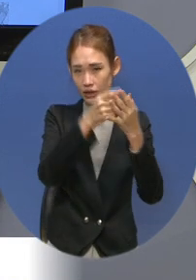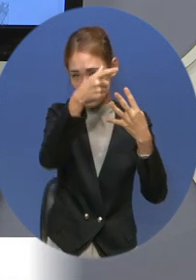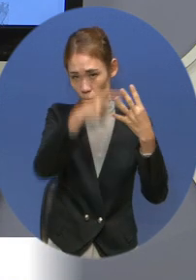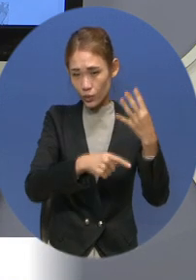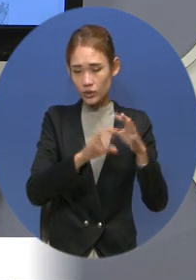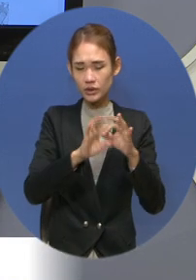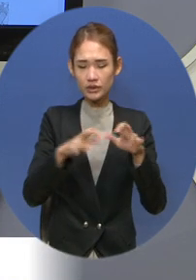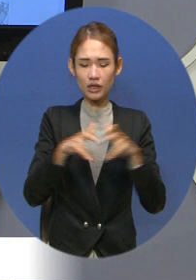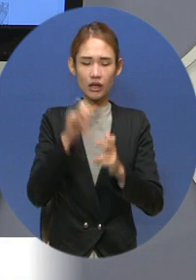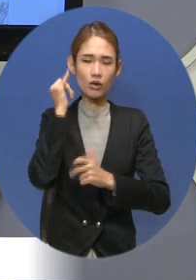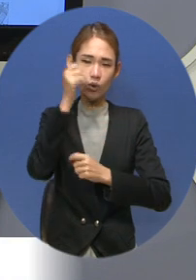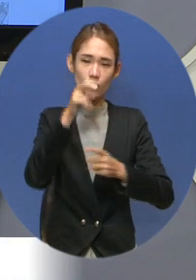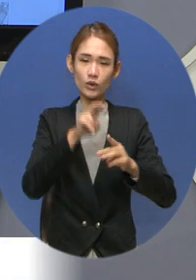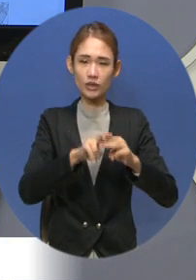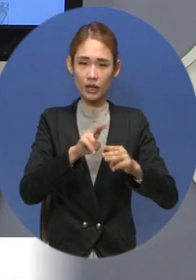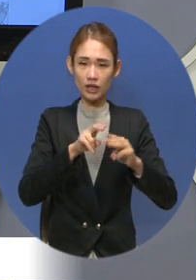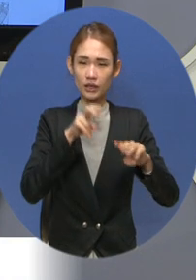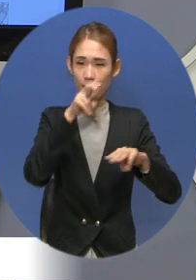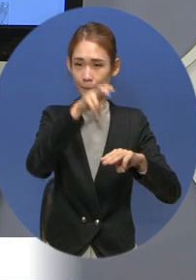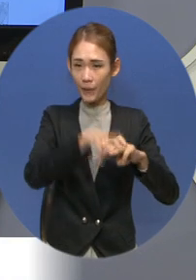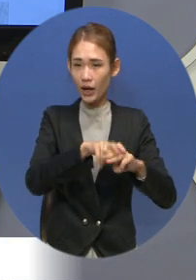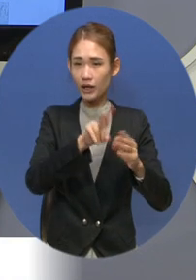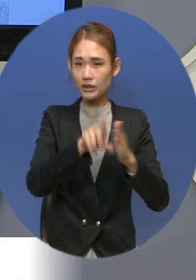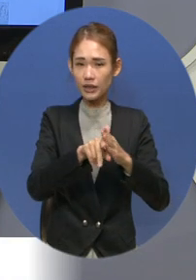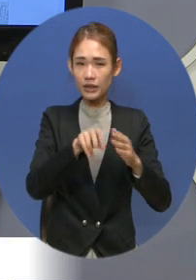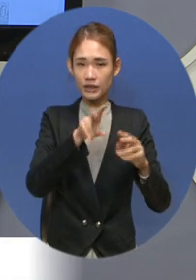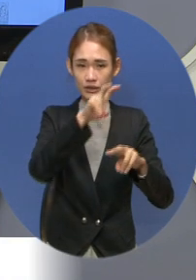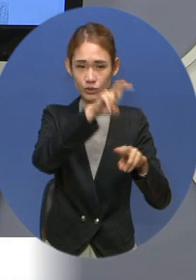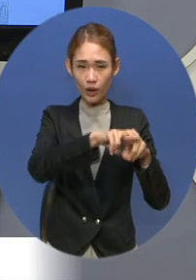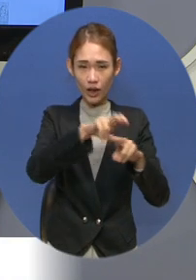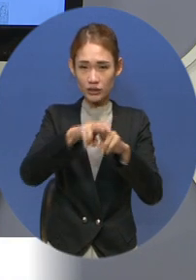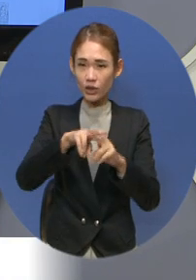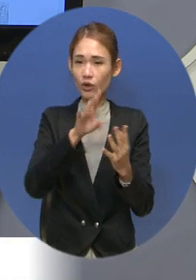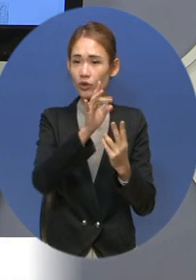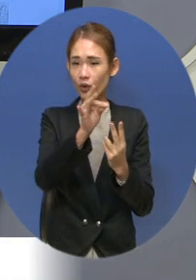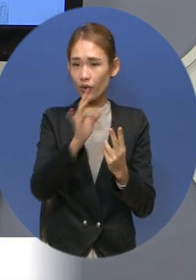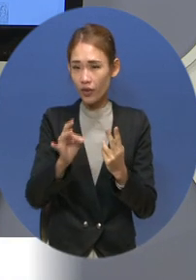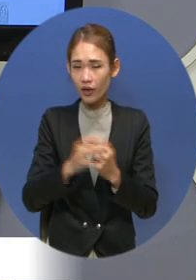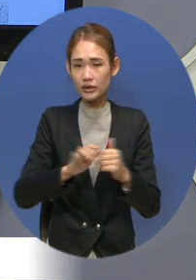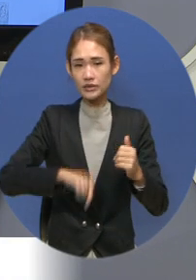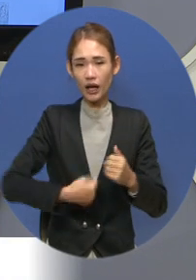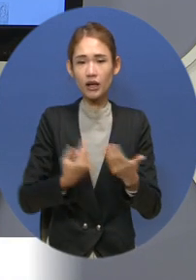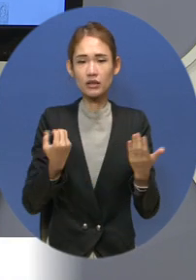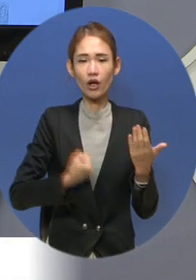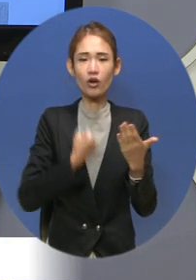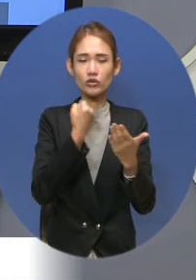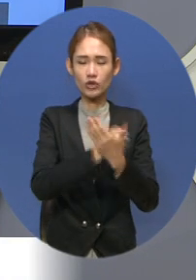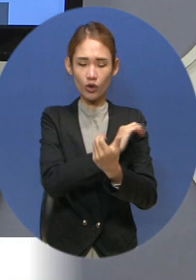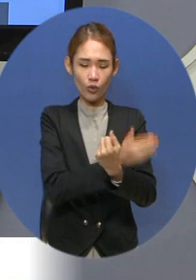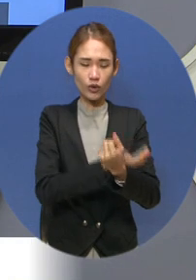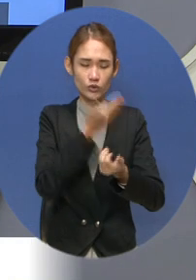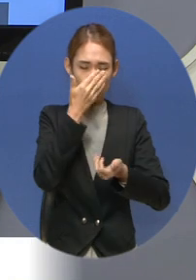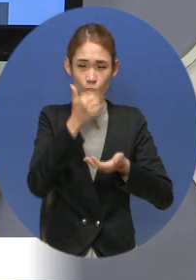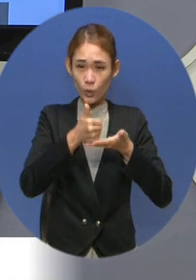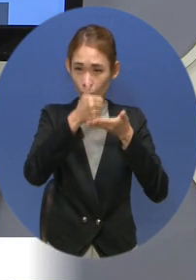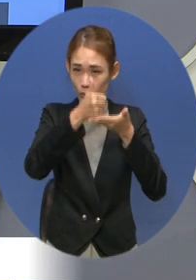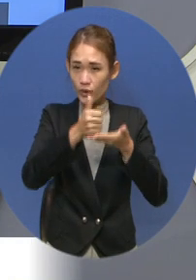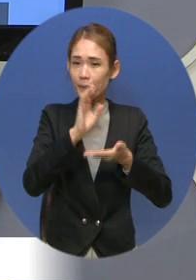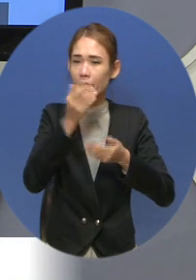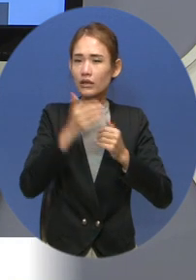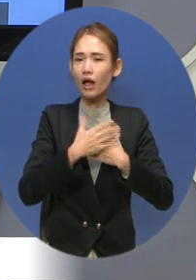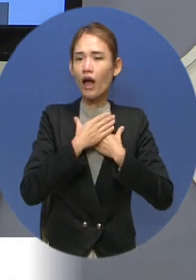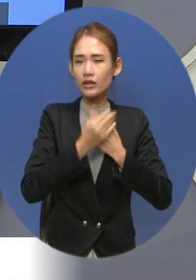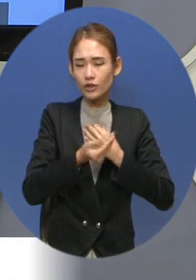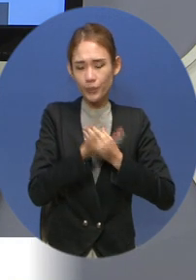장애인 콜택시 탑승시 좌석을 선택하는 것은 자기 결정권을 로 존중돼야 하지만 안전한